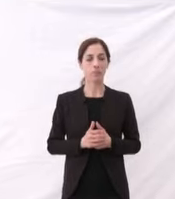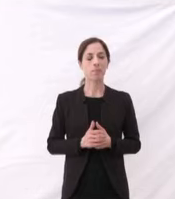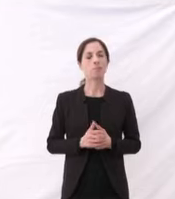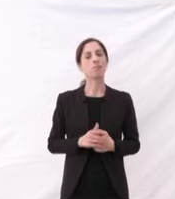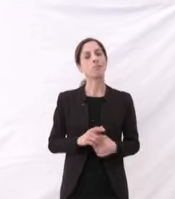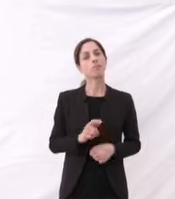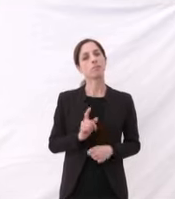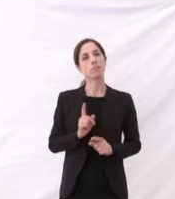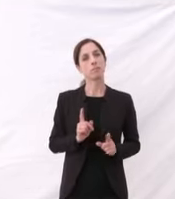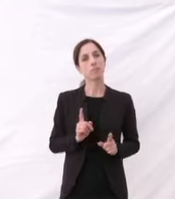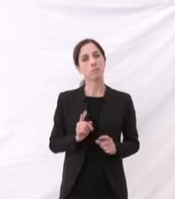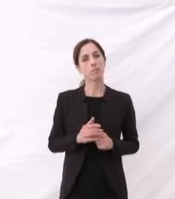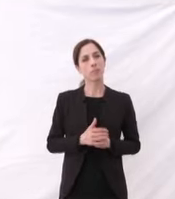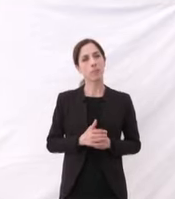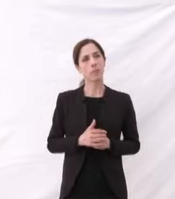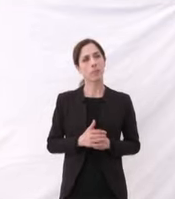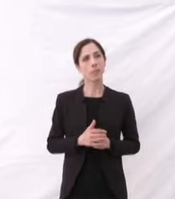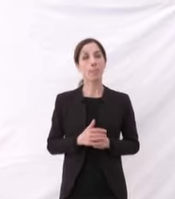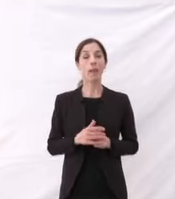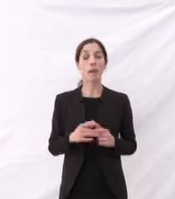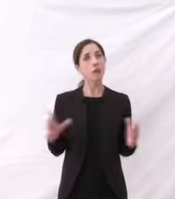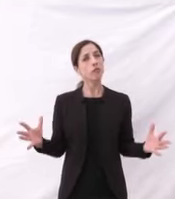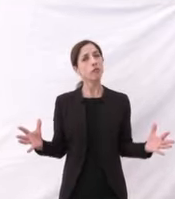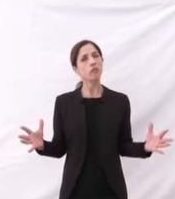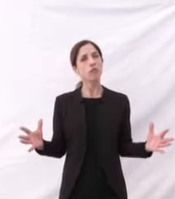merita la città di